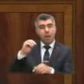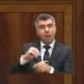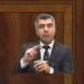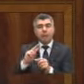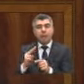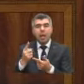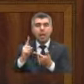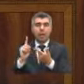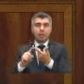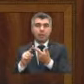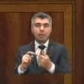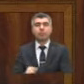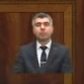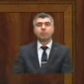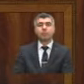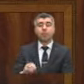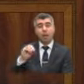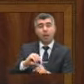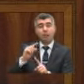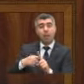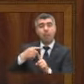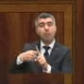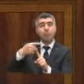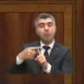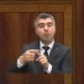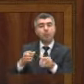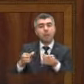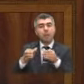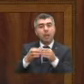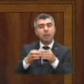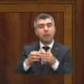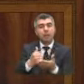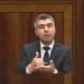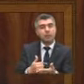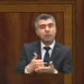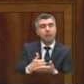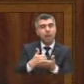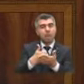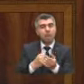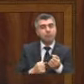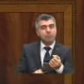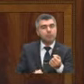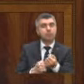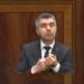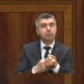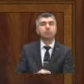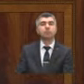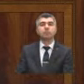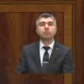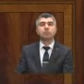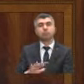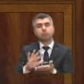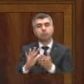الثانية، وكما ارتفع عدد قاعات الموارد للتأهيل والدعم الذي وصل إلى